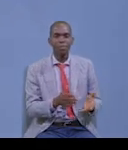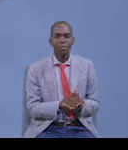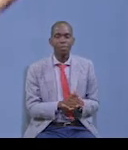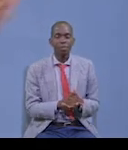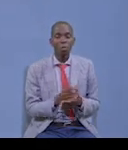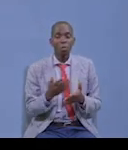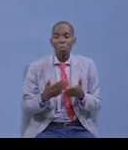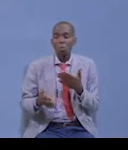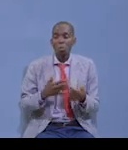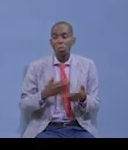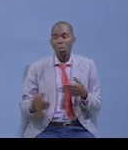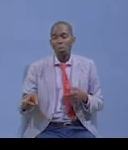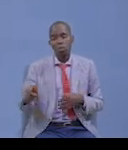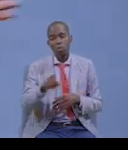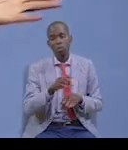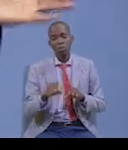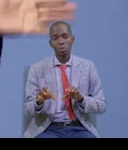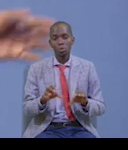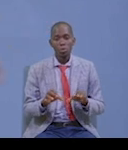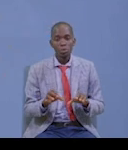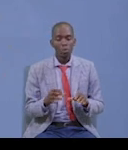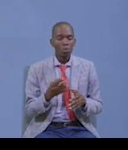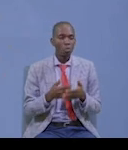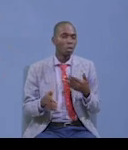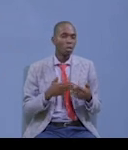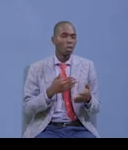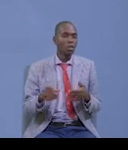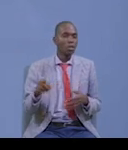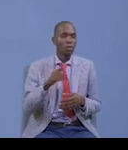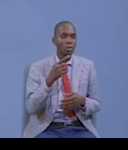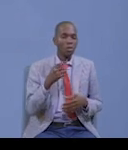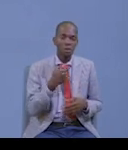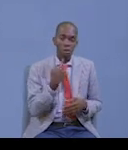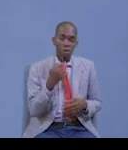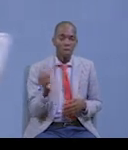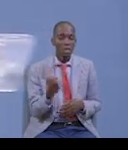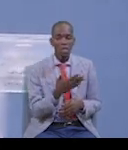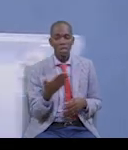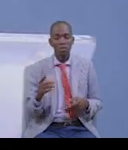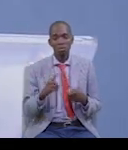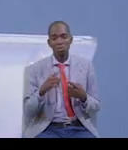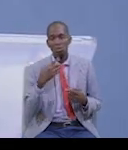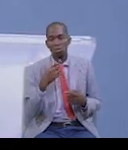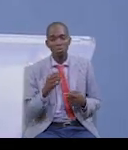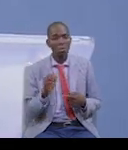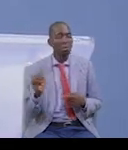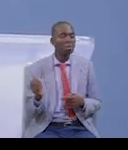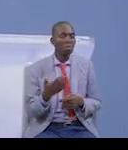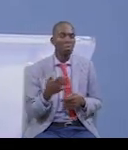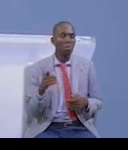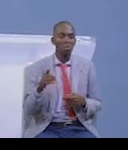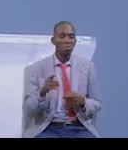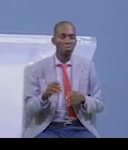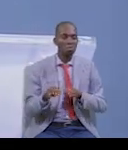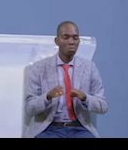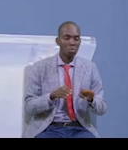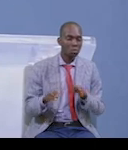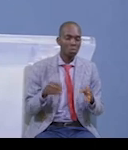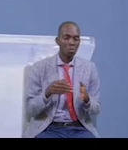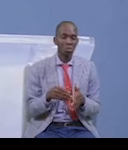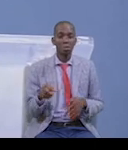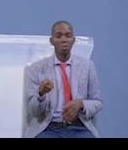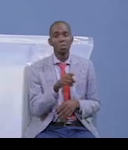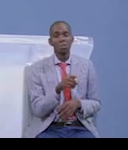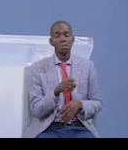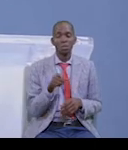you do, మీరు ఏం చేసినా, whatever you say, మీరు ఏం చెప్పినా, however you act, మీరు ఎక్కడ ఎలా పని చేసినా, still